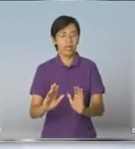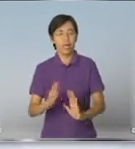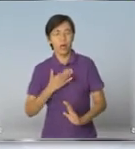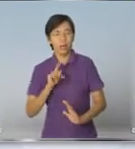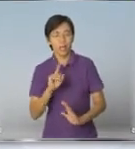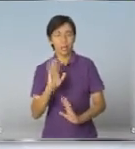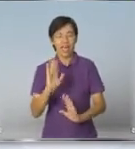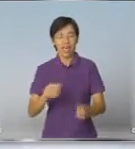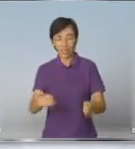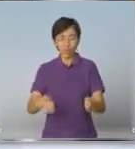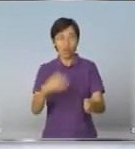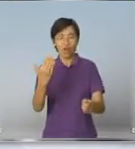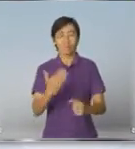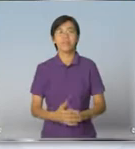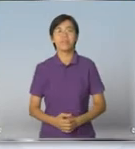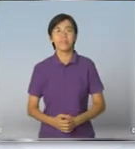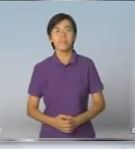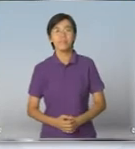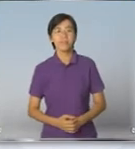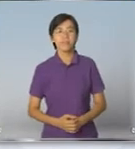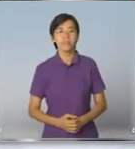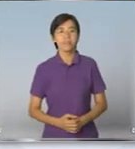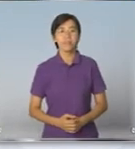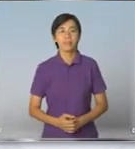ตอนนี้อย่าเพิ่งทำ